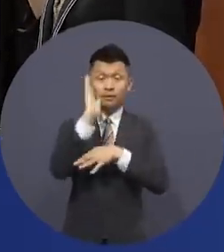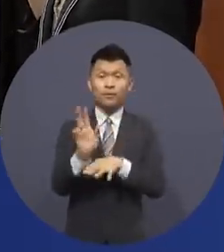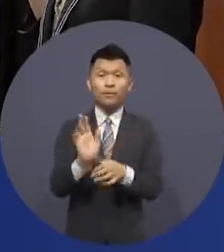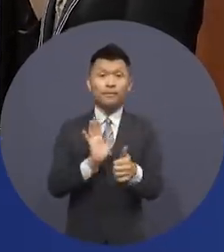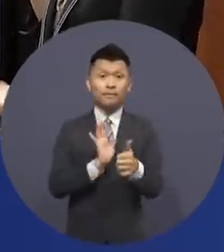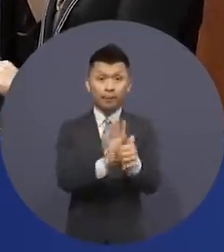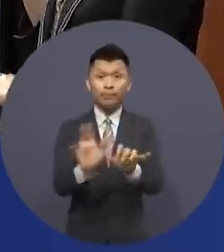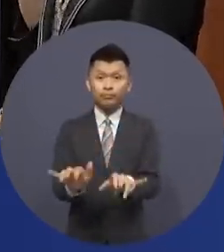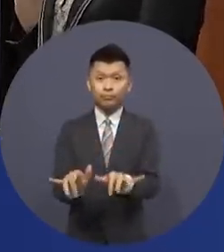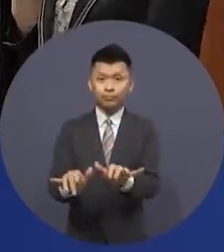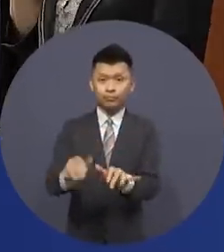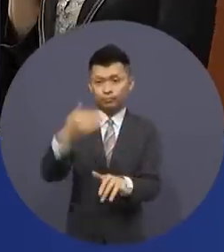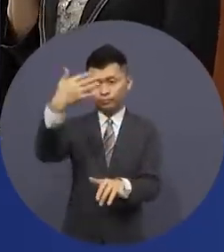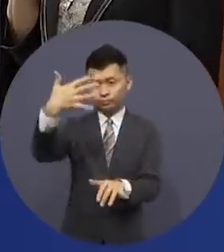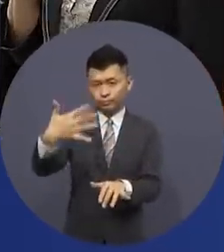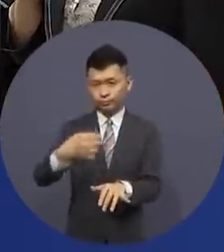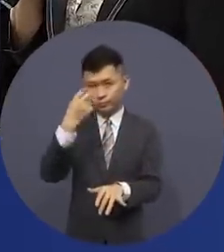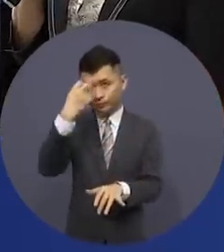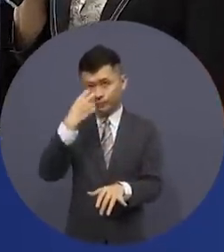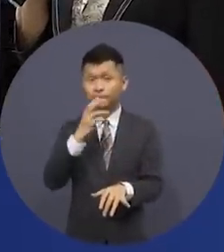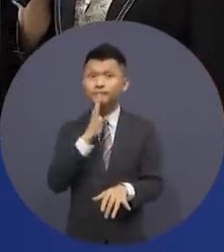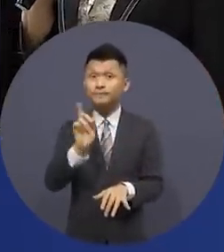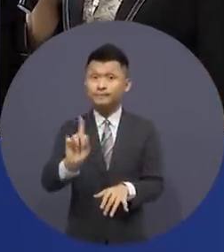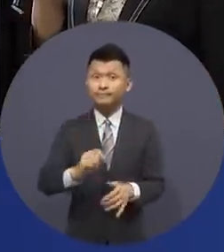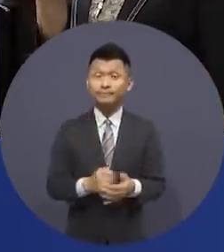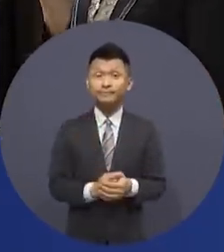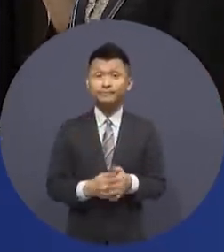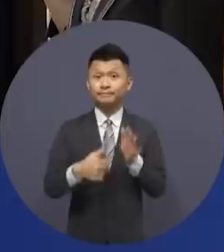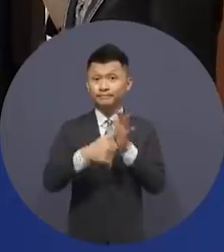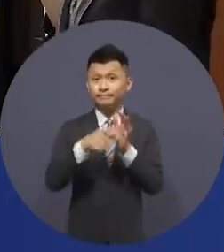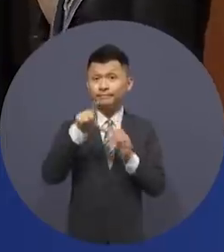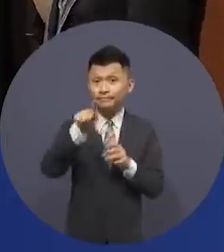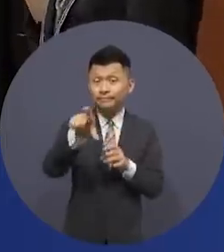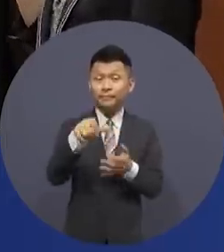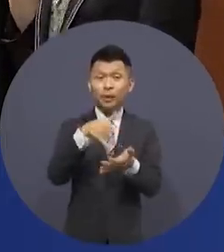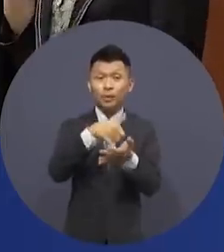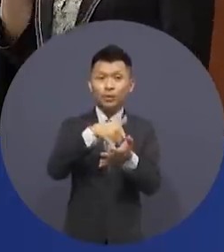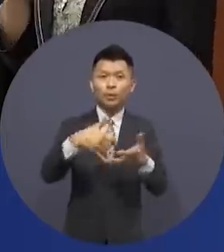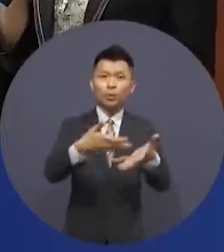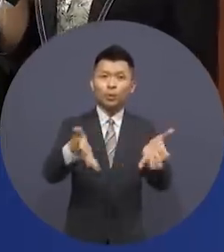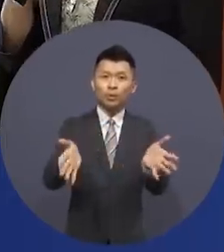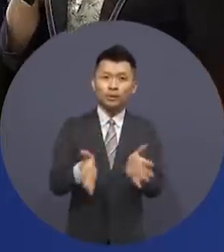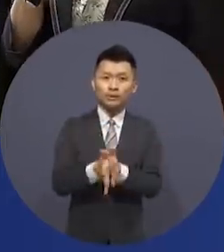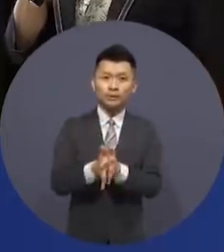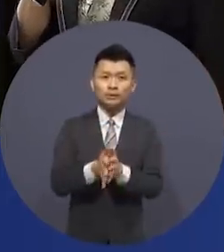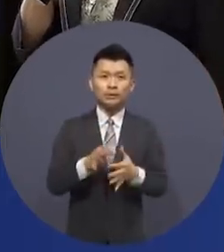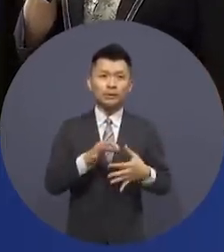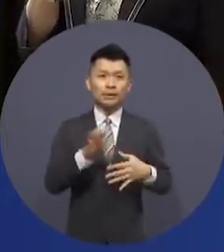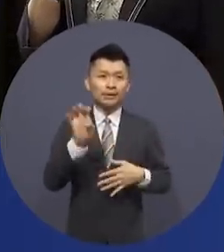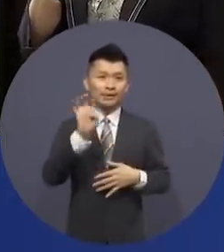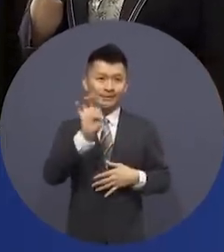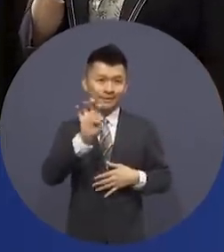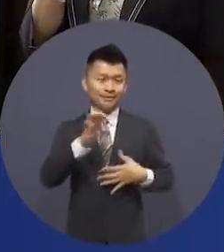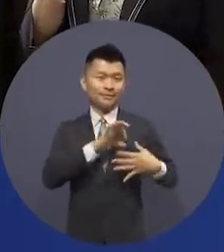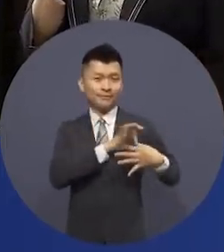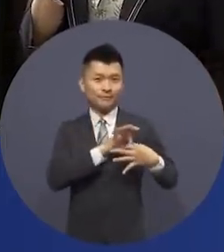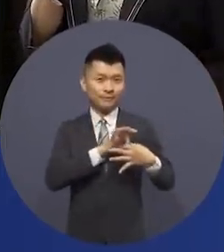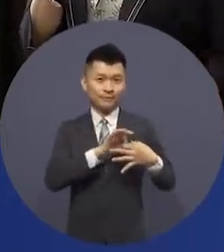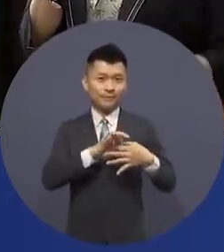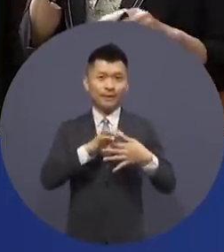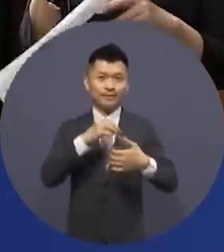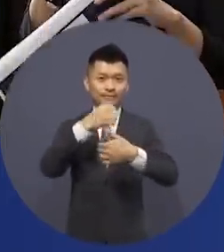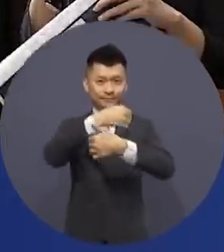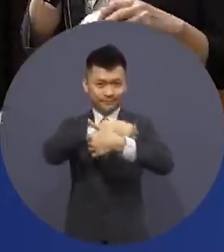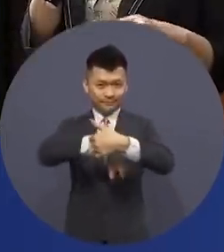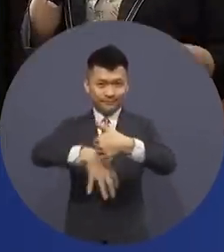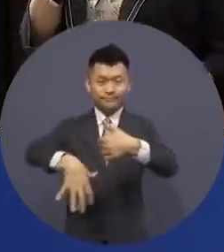际上就是有一个我们有一个既有的叫做弱势的这个医关怀的一个系统，所以这个部分我们都会帮你